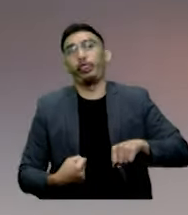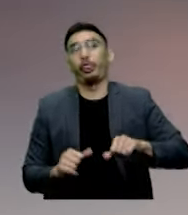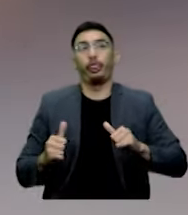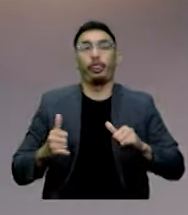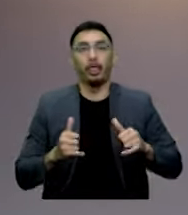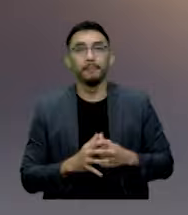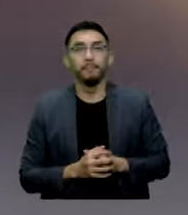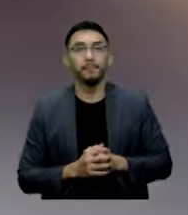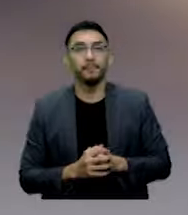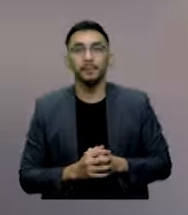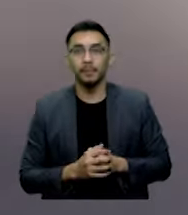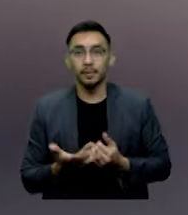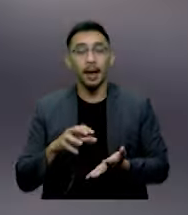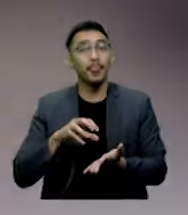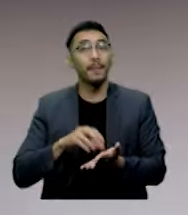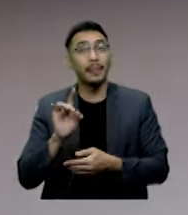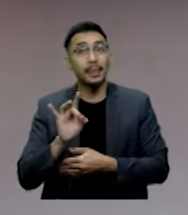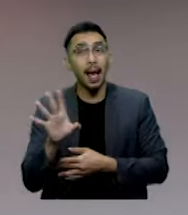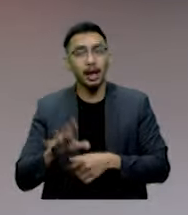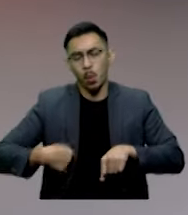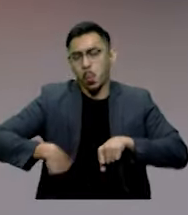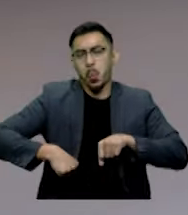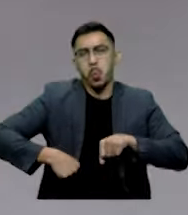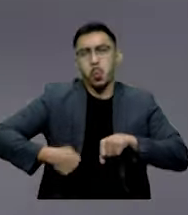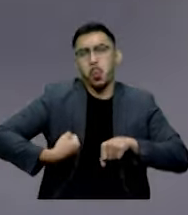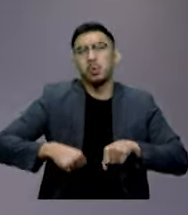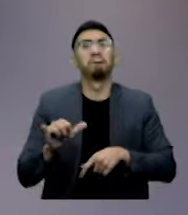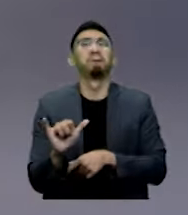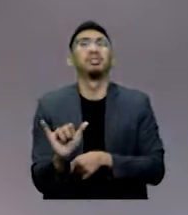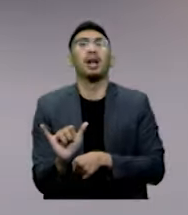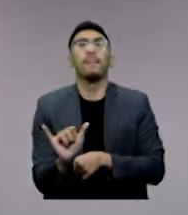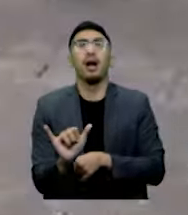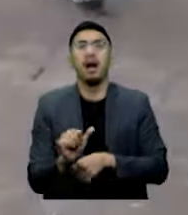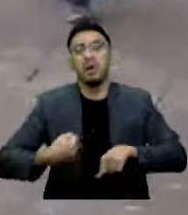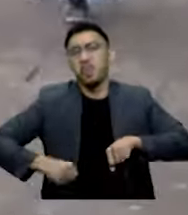Bahkan di lokasi lain, aksi burnout motor juga terjadi.